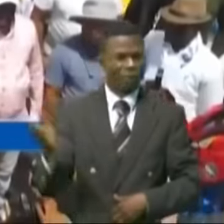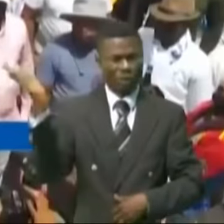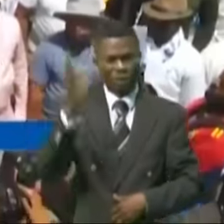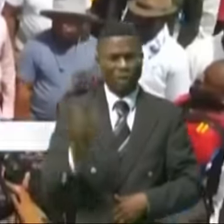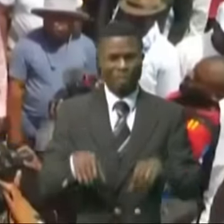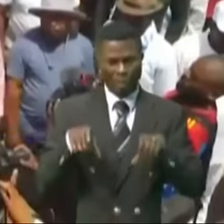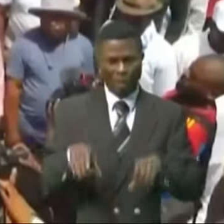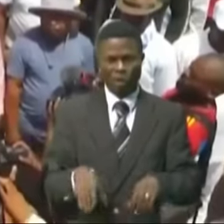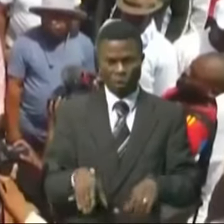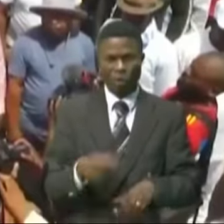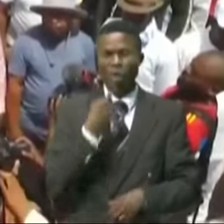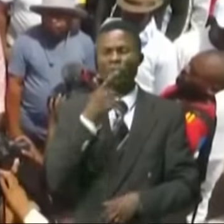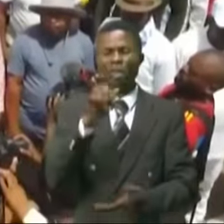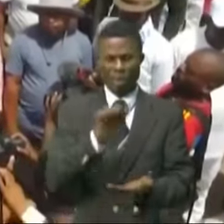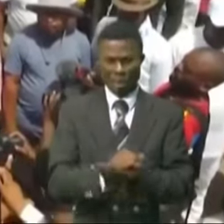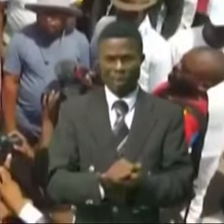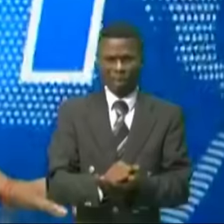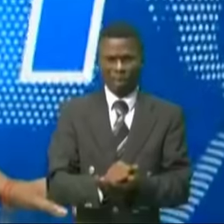indivisible, a-t-il insisté.